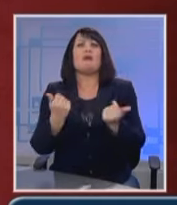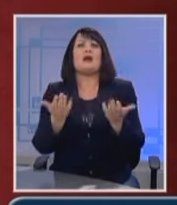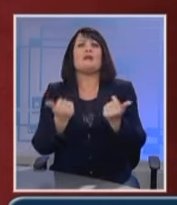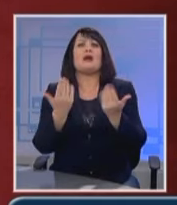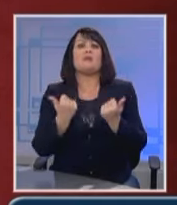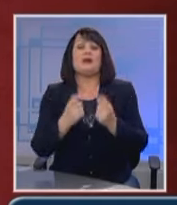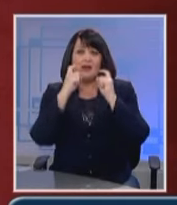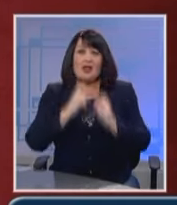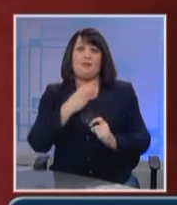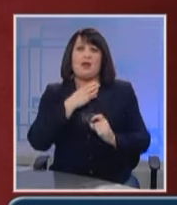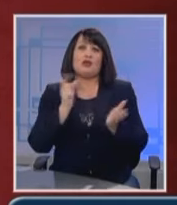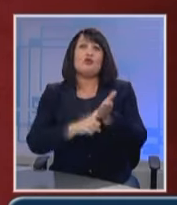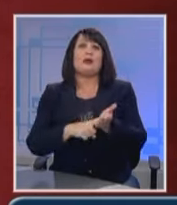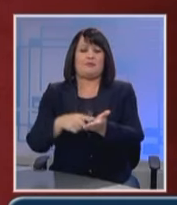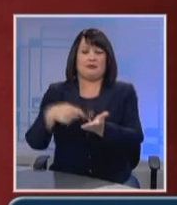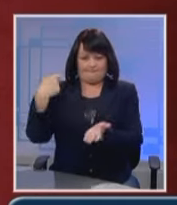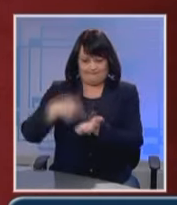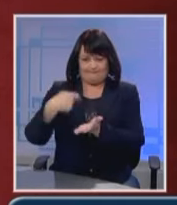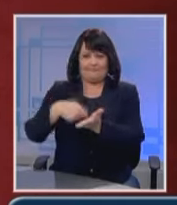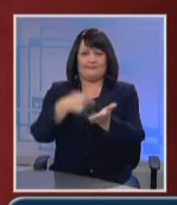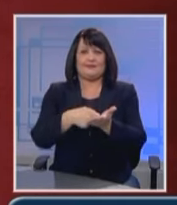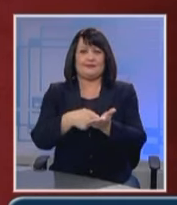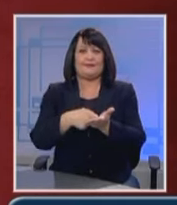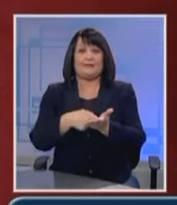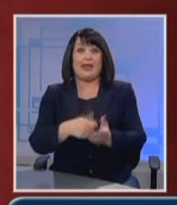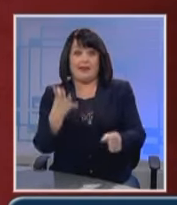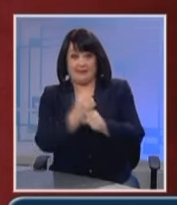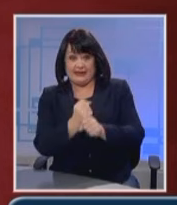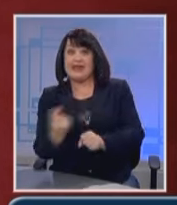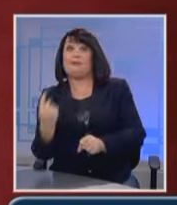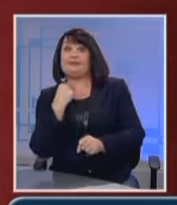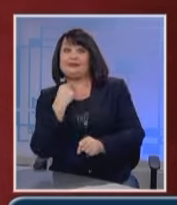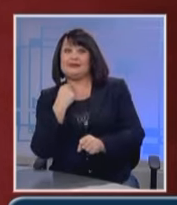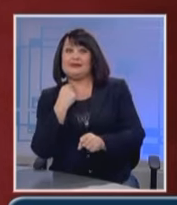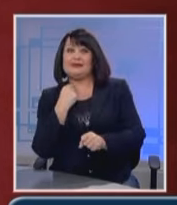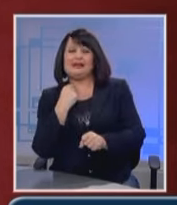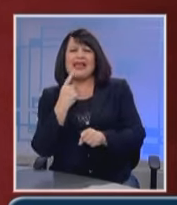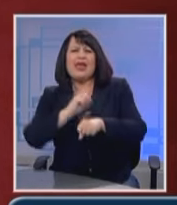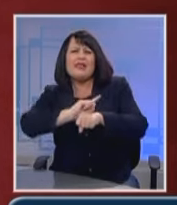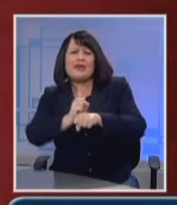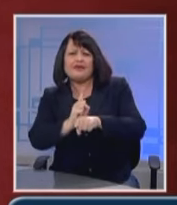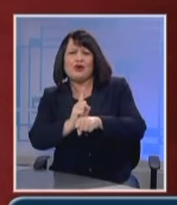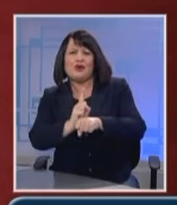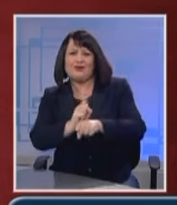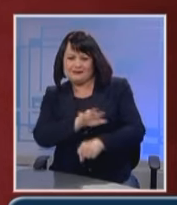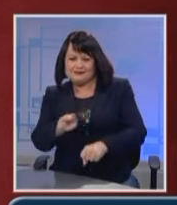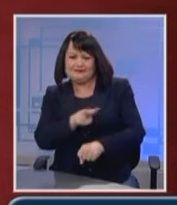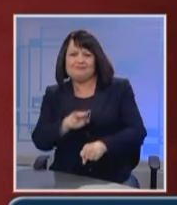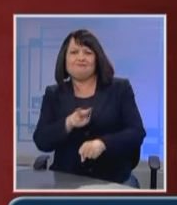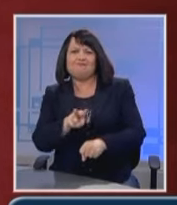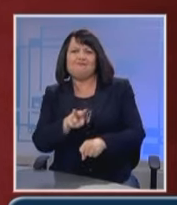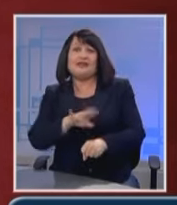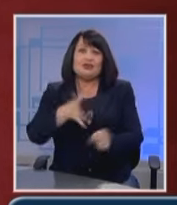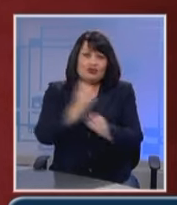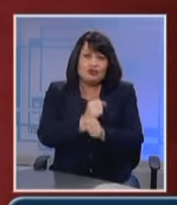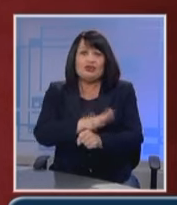Είναι απαραίτητο να τονίσω πως η επιτυχία από την αποτυχία απέχουν μόλις μερικά δέκατα του δευτερολέπτου ή μερικά χιλιοστά. Το